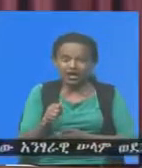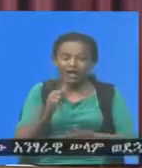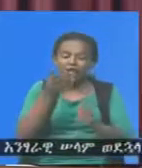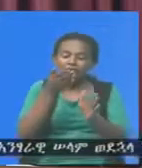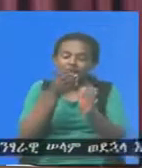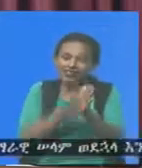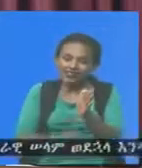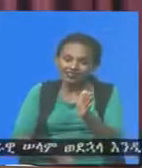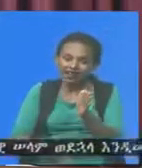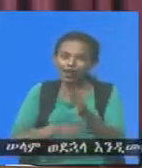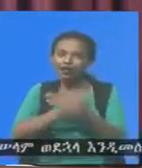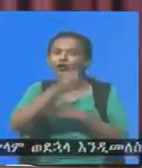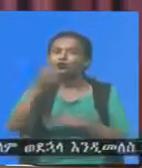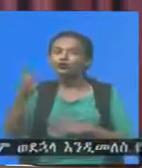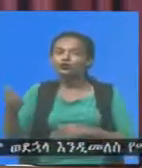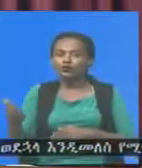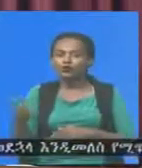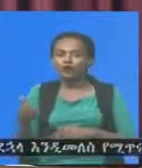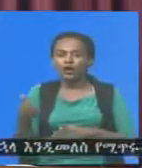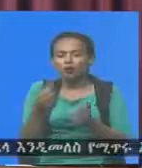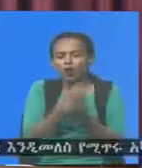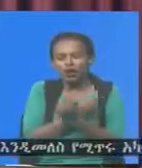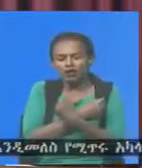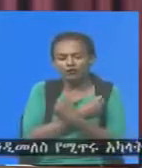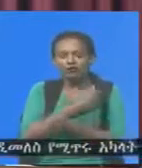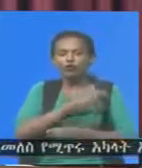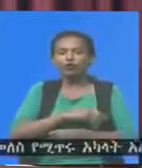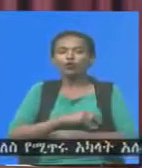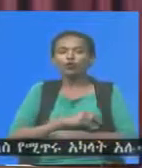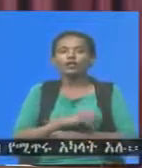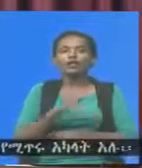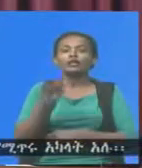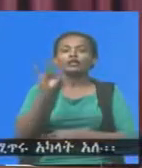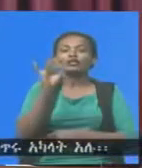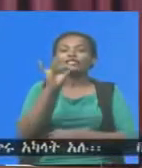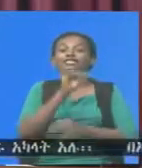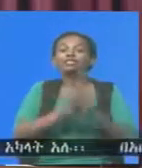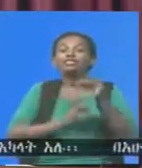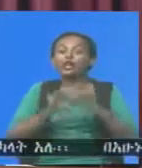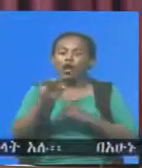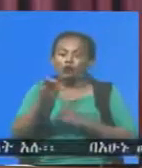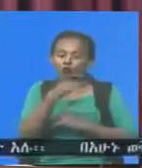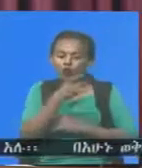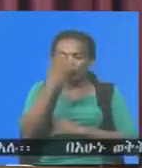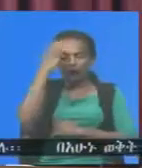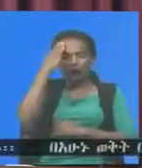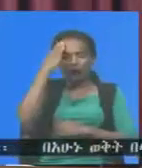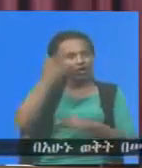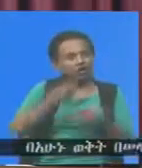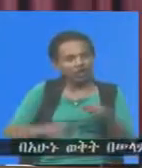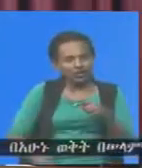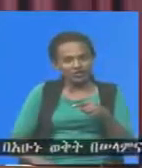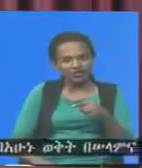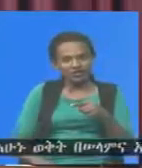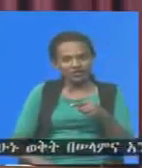በይቅርታ ሌሎችን ማቀፍ የሞራል ልዕልና መሆኑን ማወቅ ካልቻለ